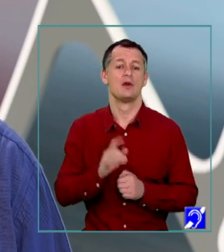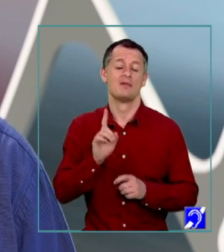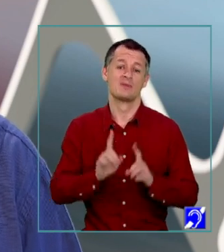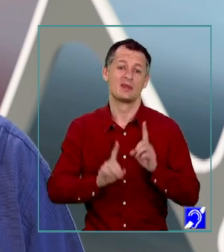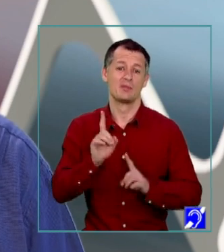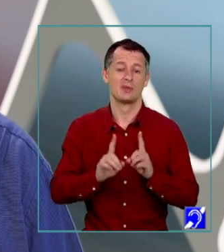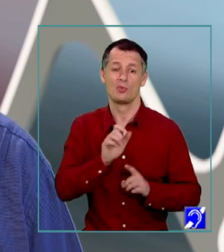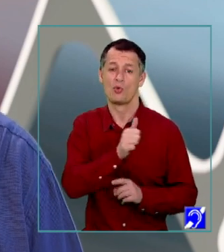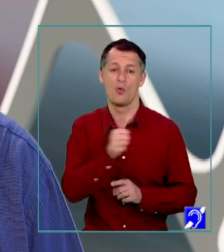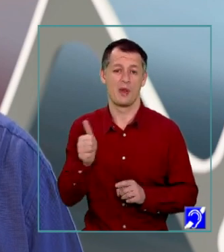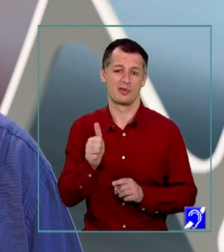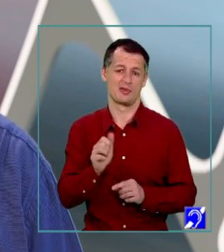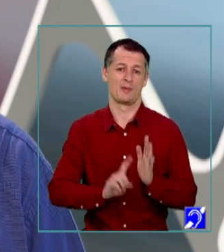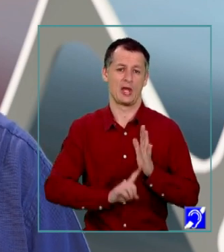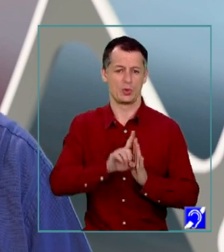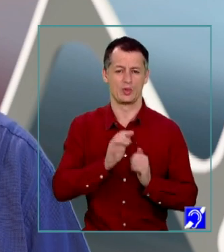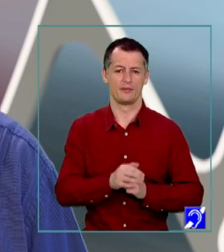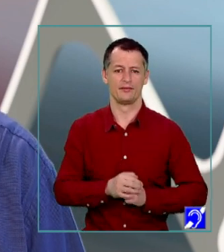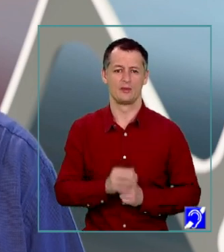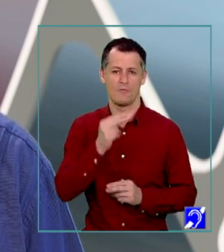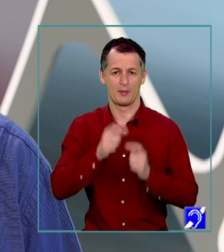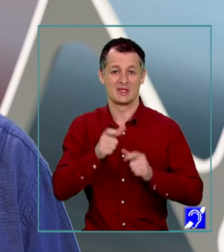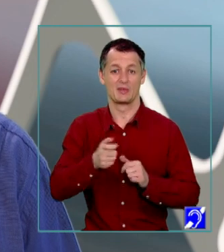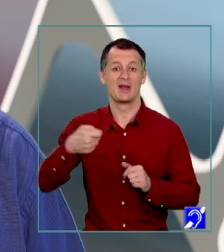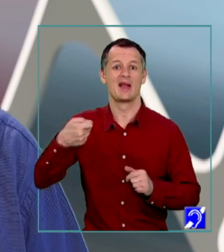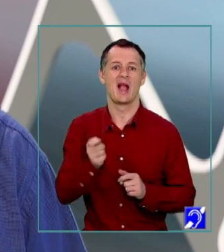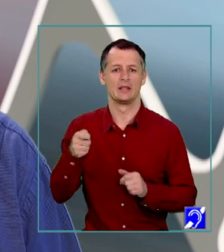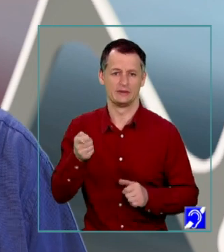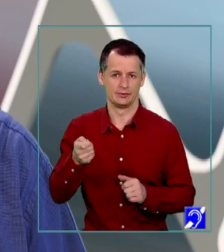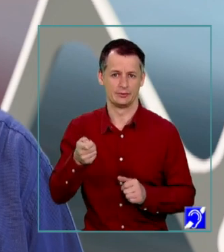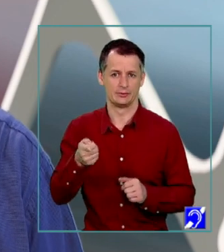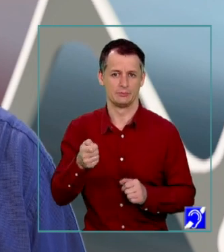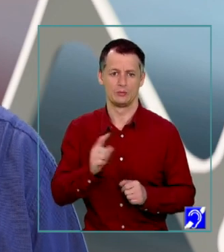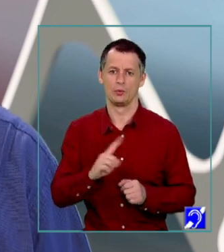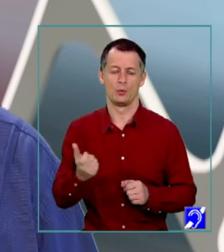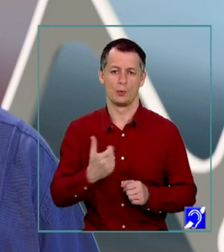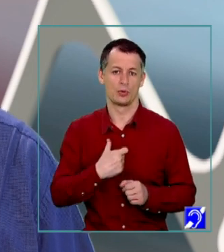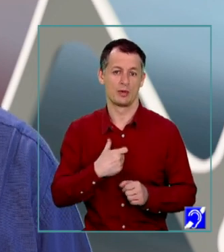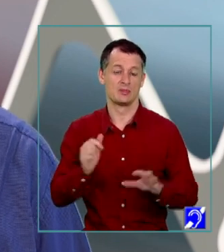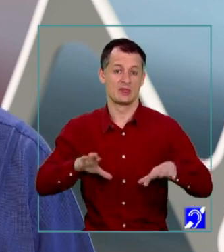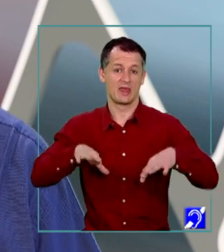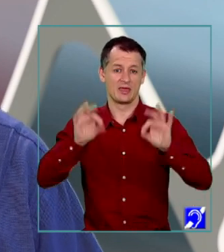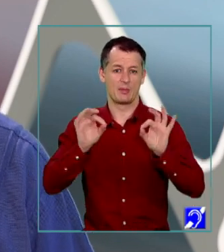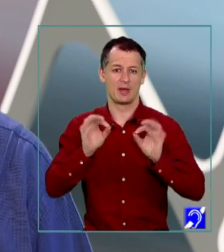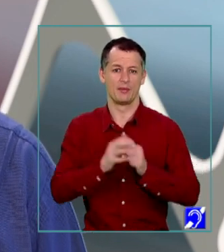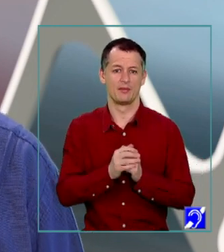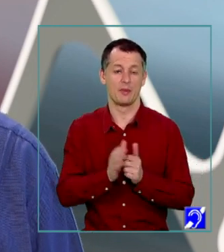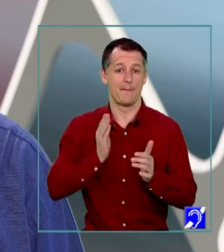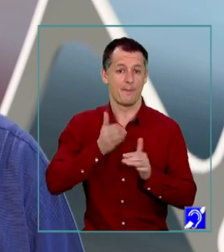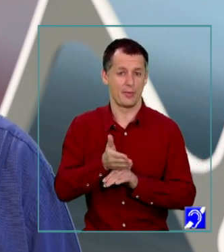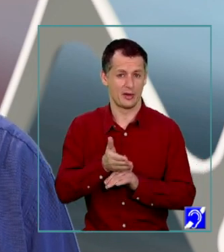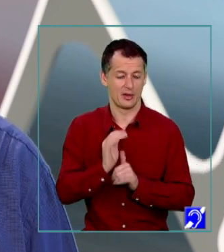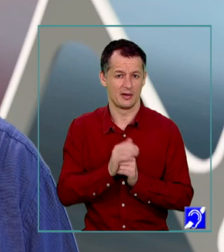temperatură. Mă refer la gazul ideal. Nu putem determina prin